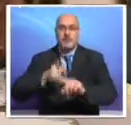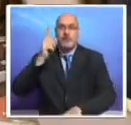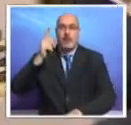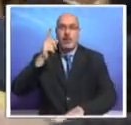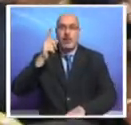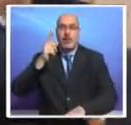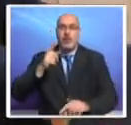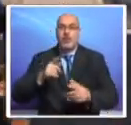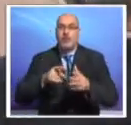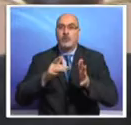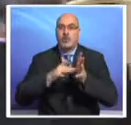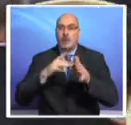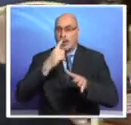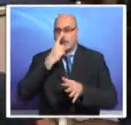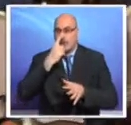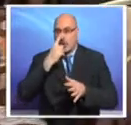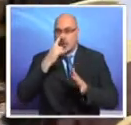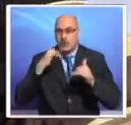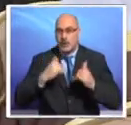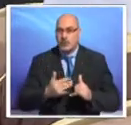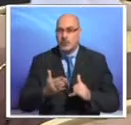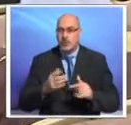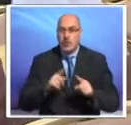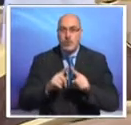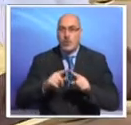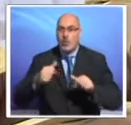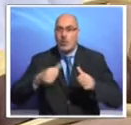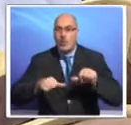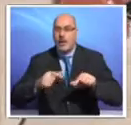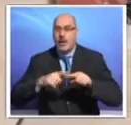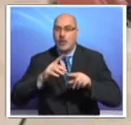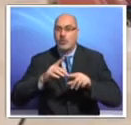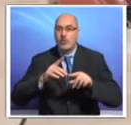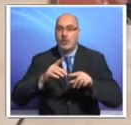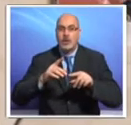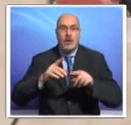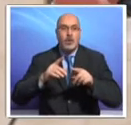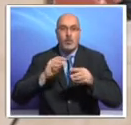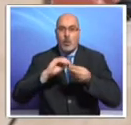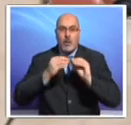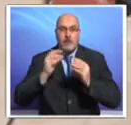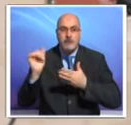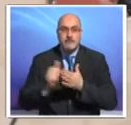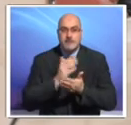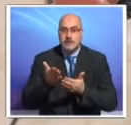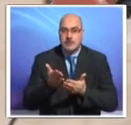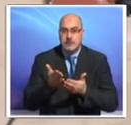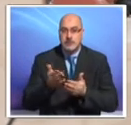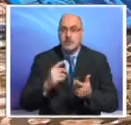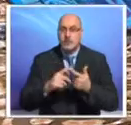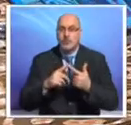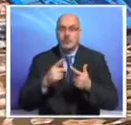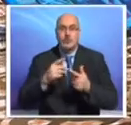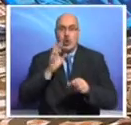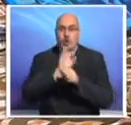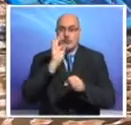للدورة، والذي أشاد بالتجربة الجزائرية كنموذج لحل الأزمات والقضاء على الإرهاب